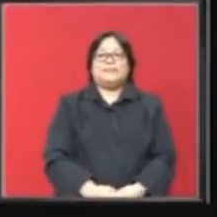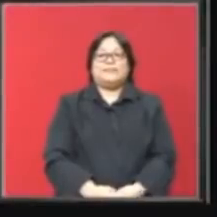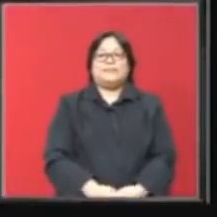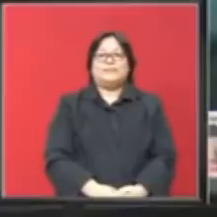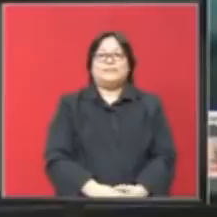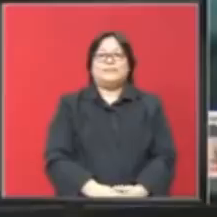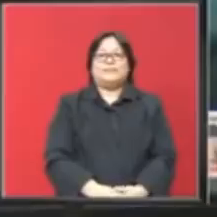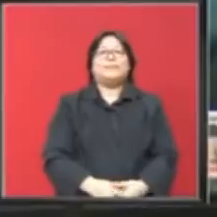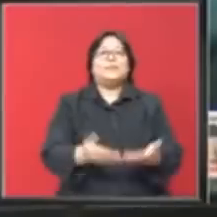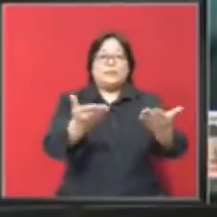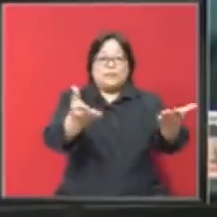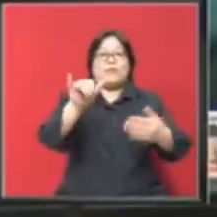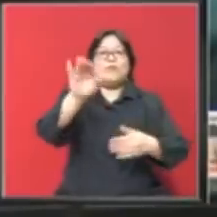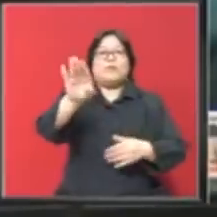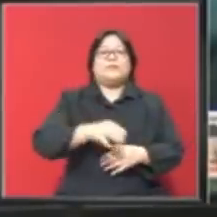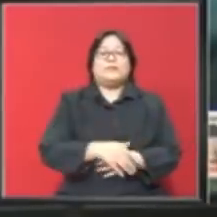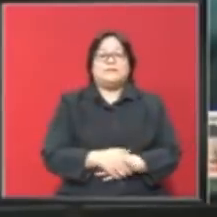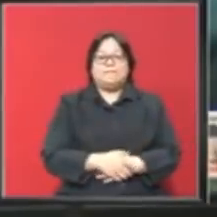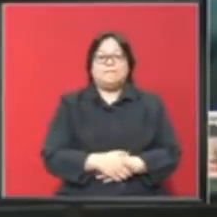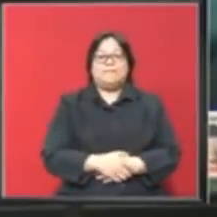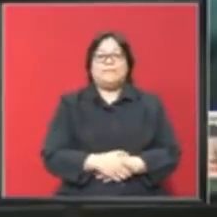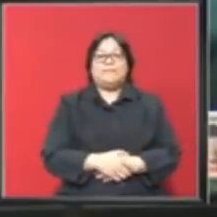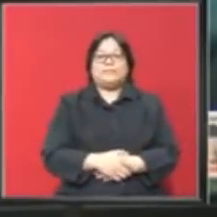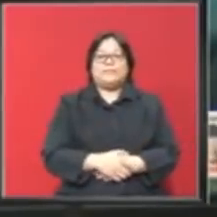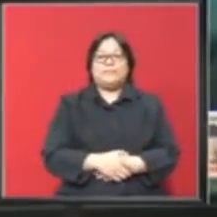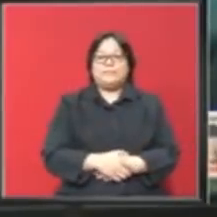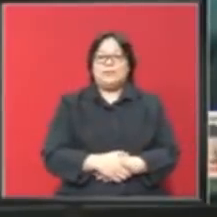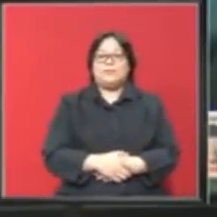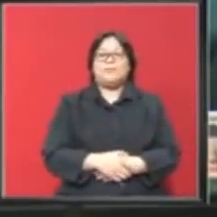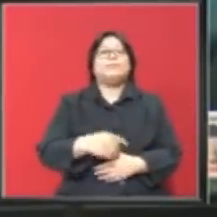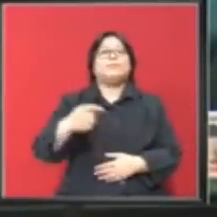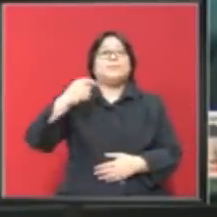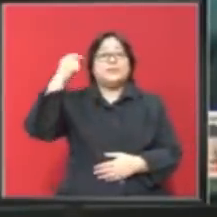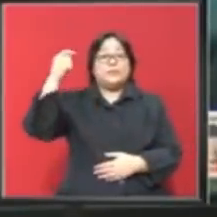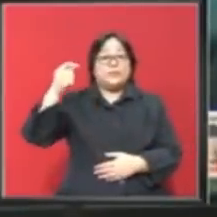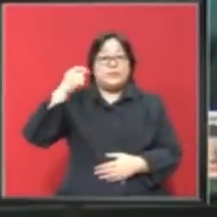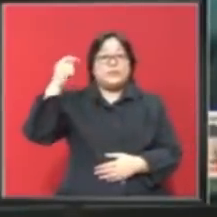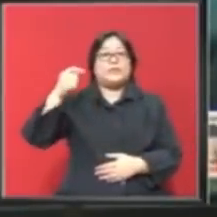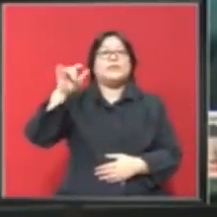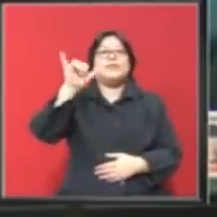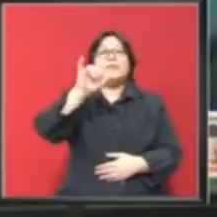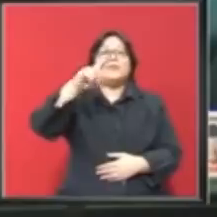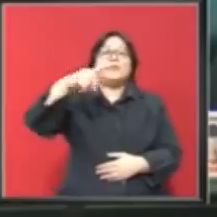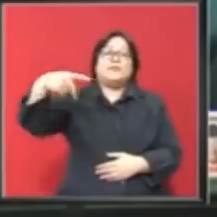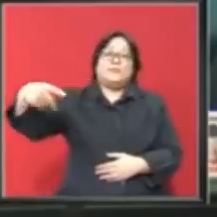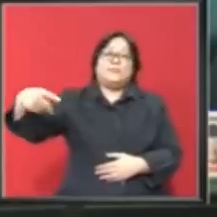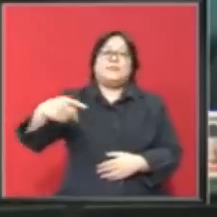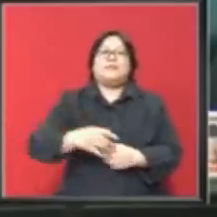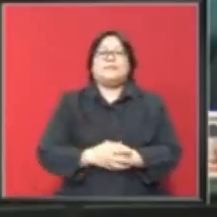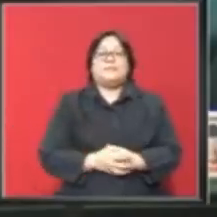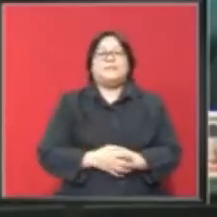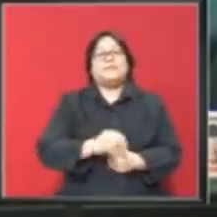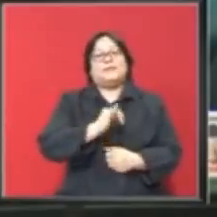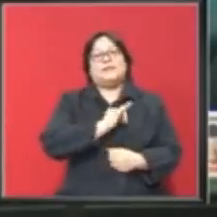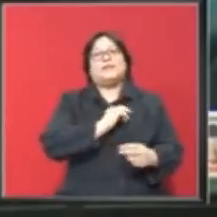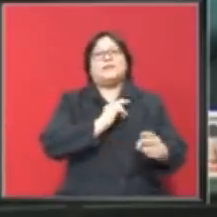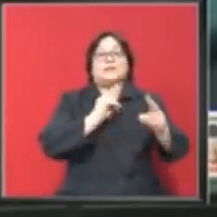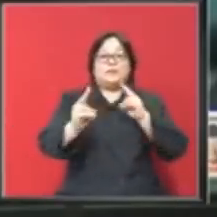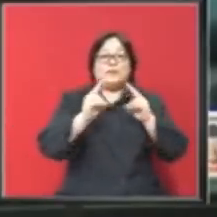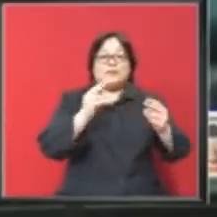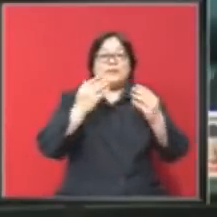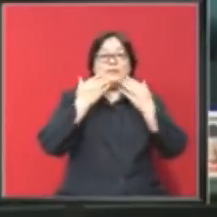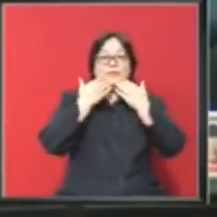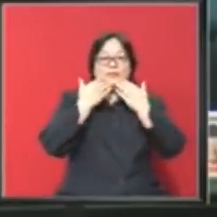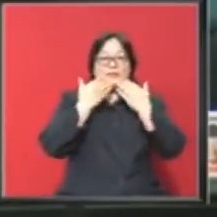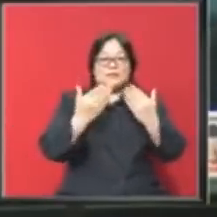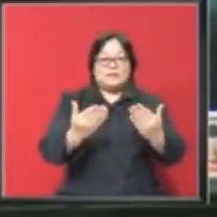Hai srikaya power kyflife Tuhan yang dibedong saya ucapin Makasih